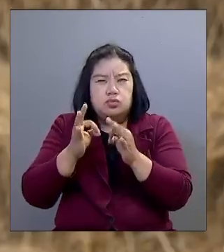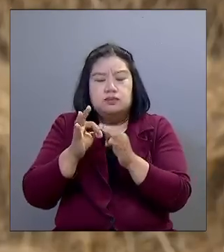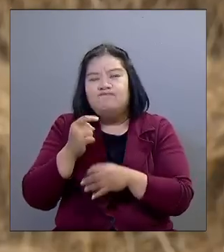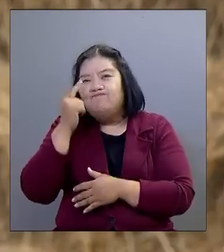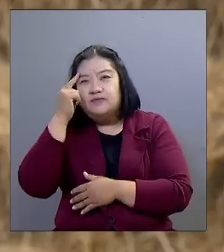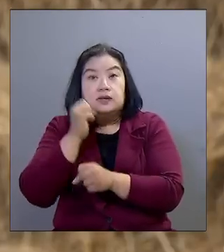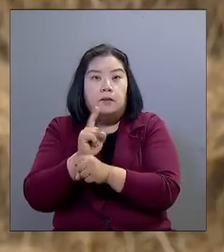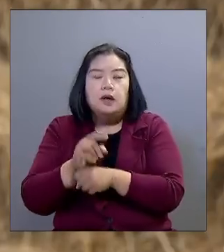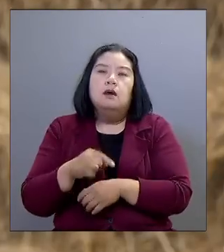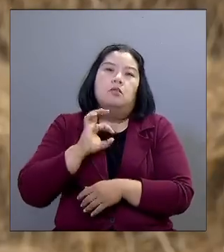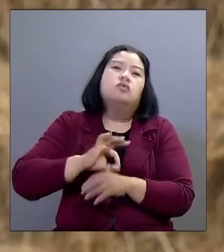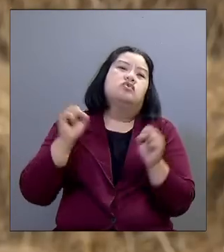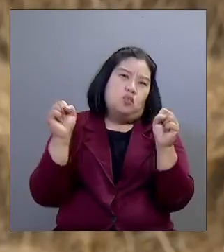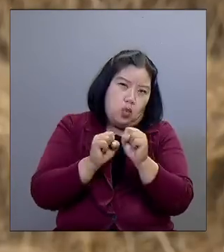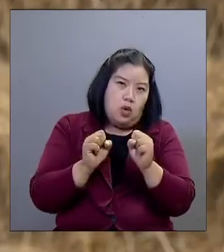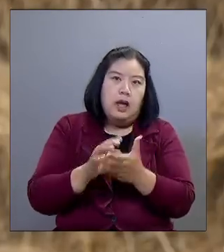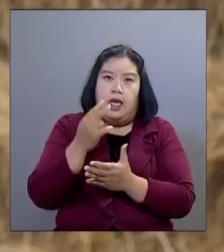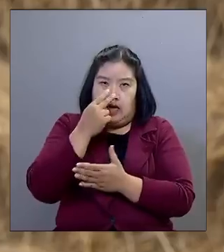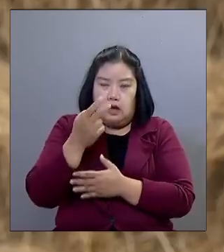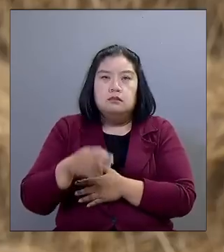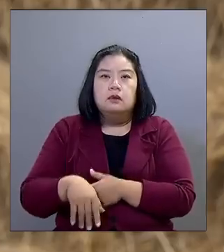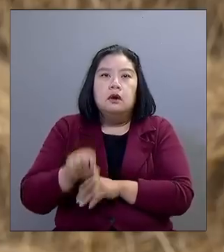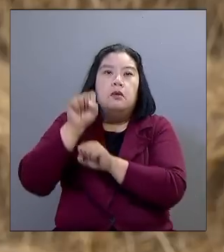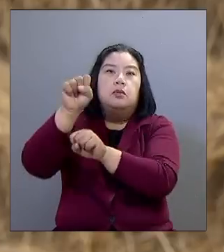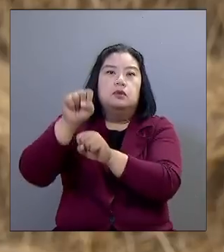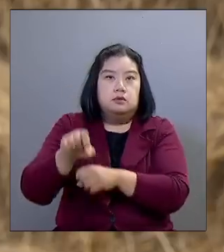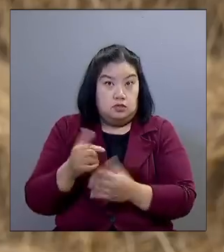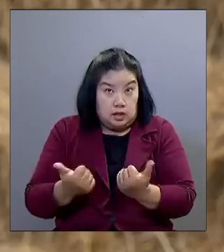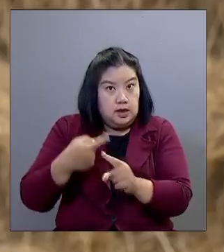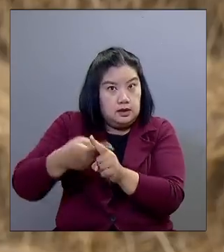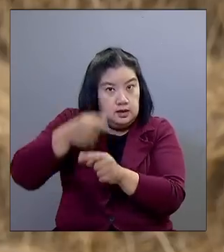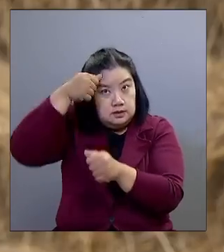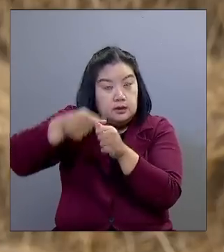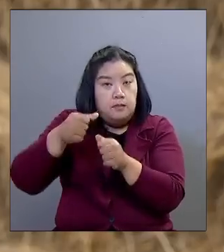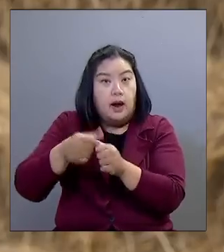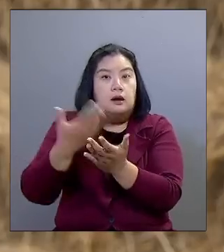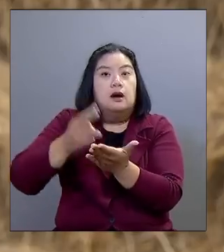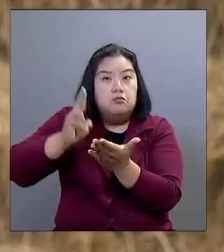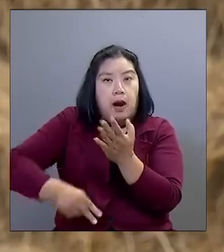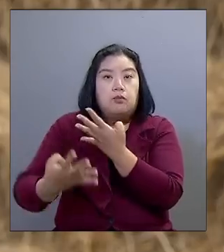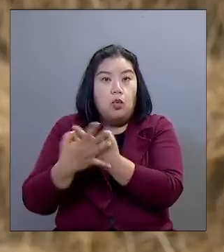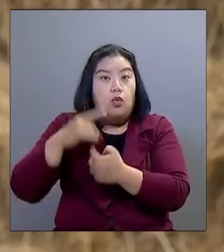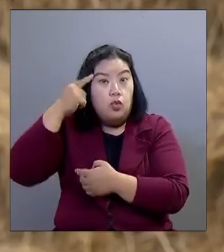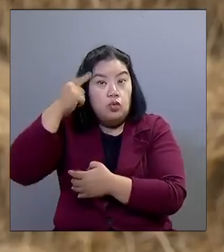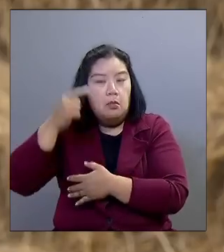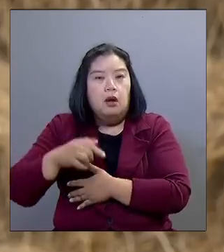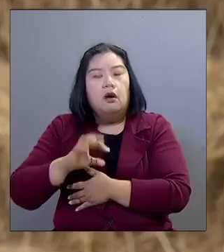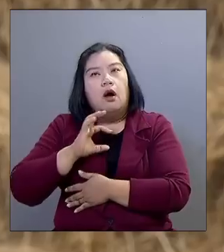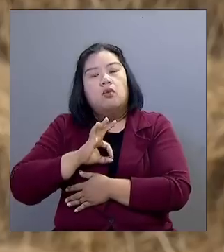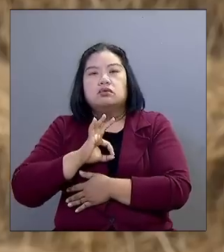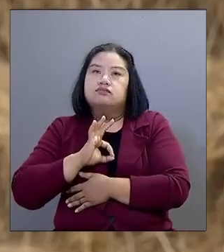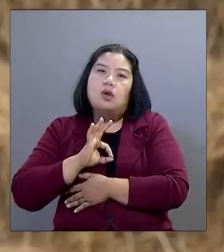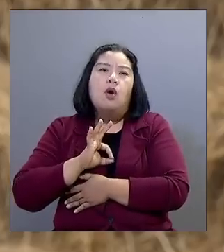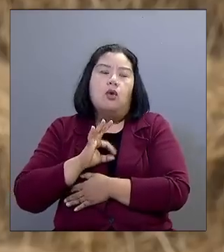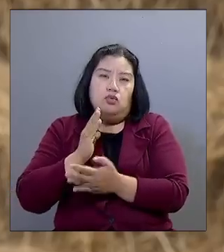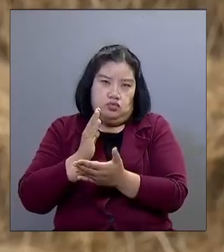การเผาเพราะความกลัวเพราะอะไรเขาจะเห็นป้ายบิลบอร์ดว่าเอ้ยถ้าคุณเผาในช่วงนี้นะคุณจะถูกปรับคุณจะถูกจำคุกซึ่งเขาก็หยุดเฉพาะช่วงเวลา